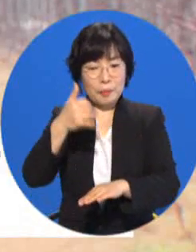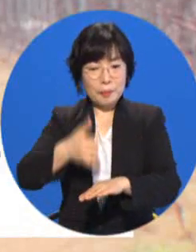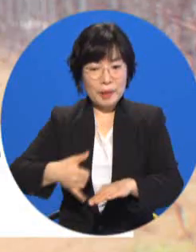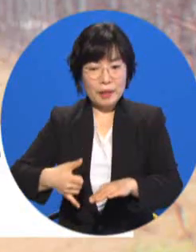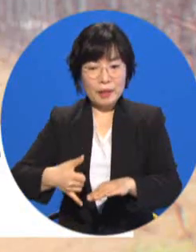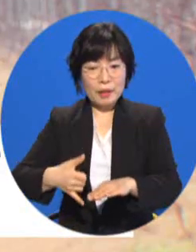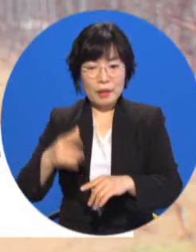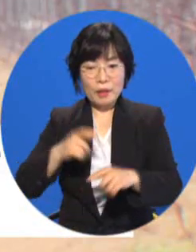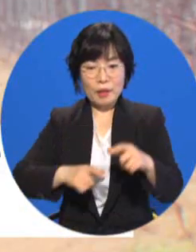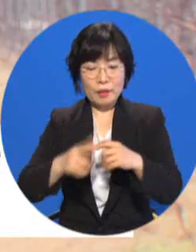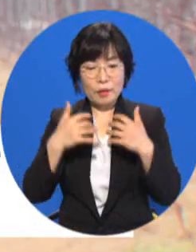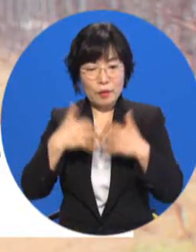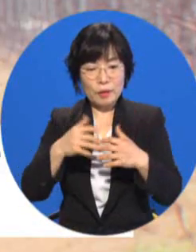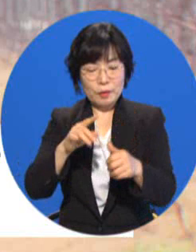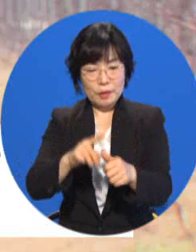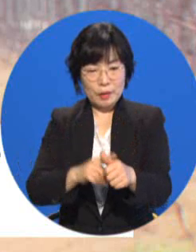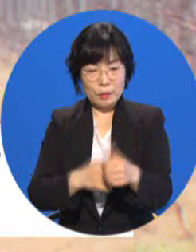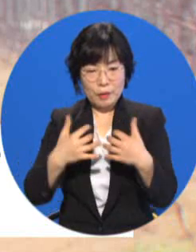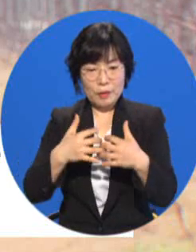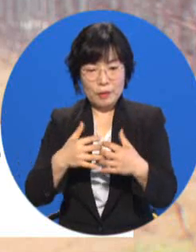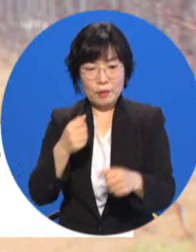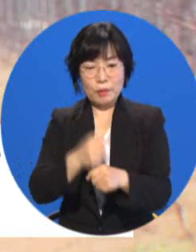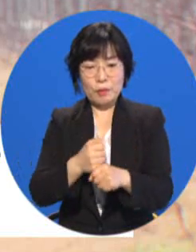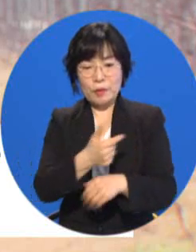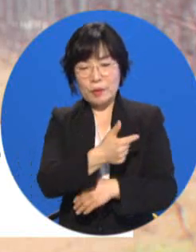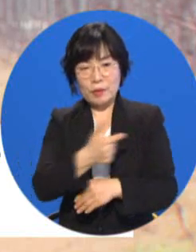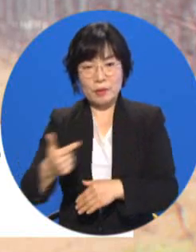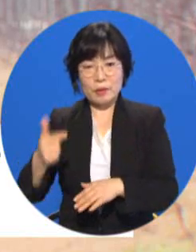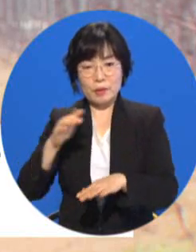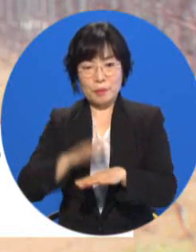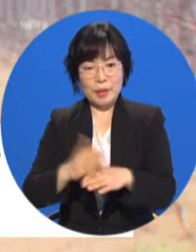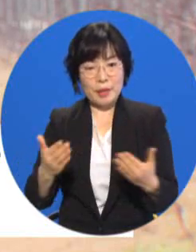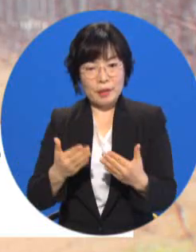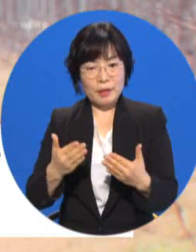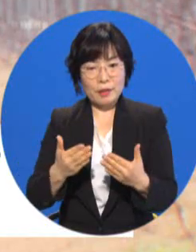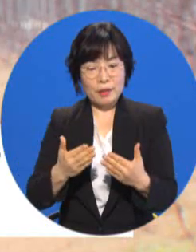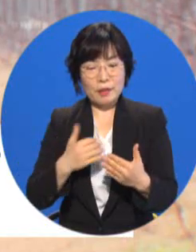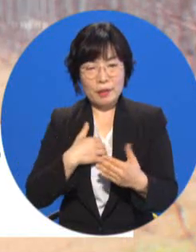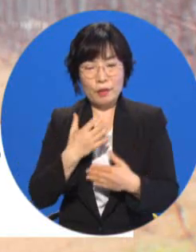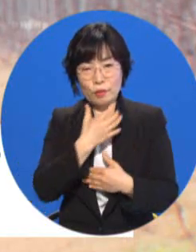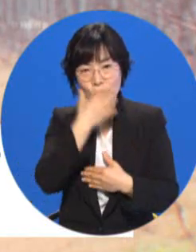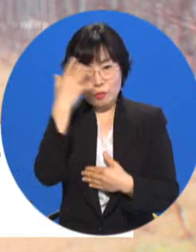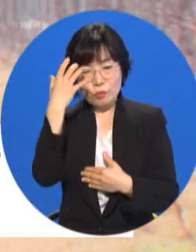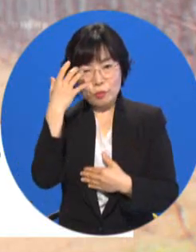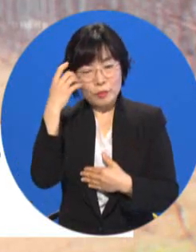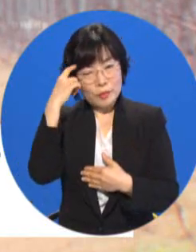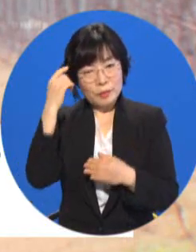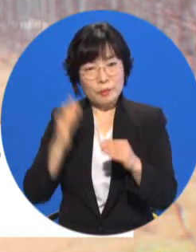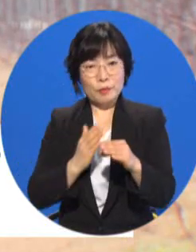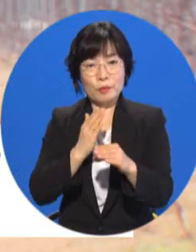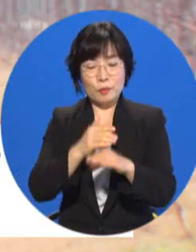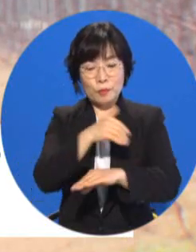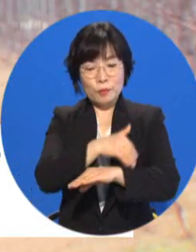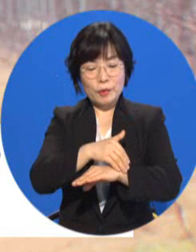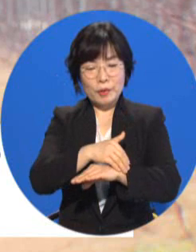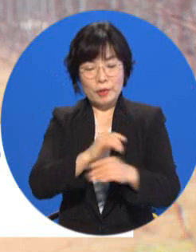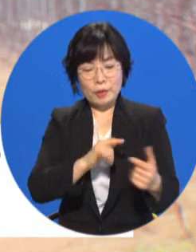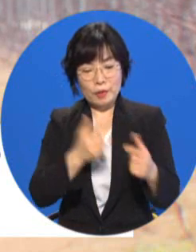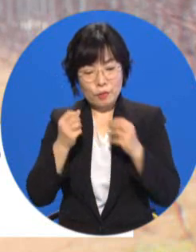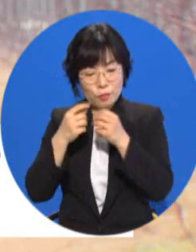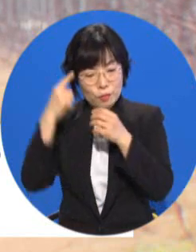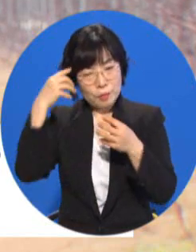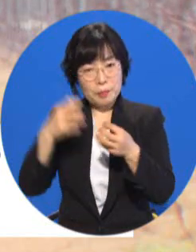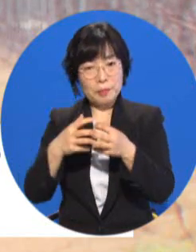더 스마트팜으로 가면서 이렇게 좀 더 자동화 시설을 갖추면서 이렇게 더